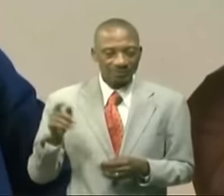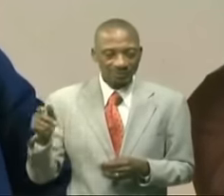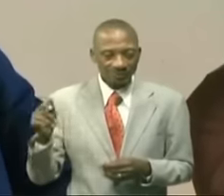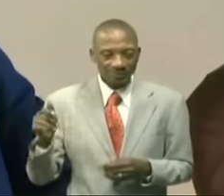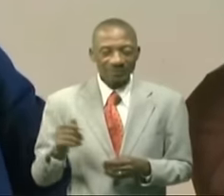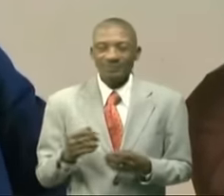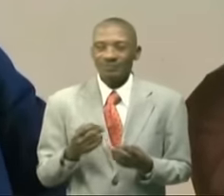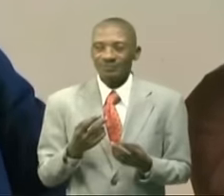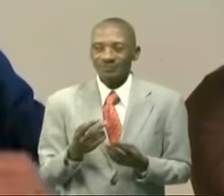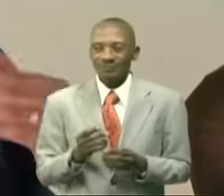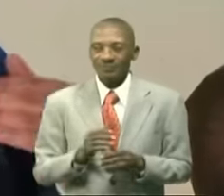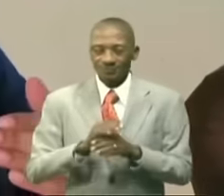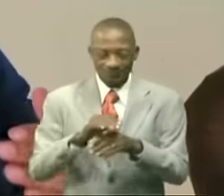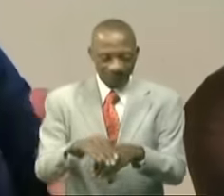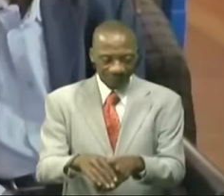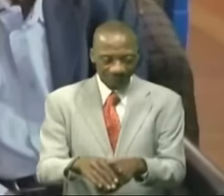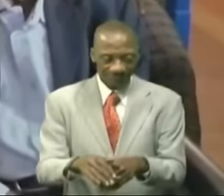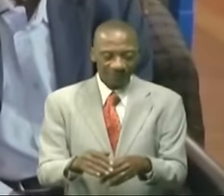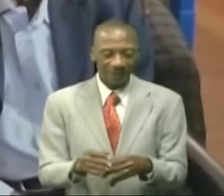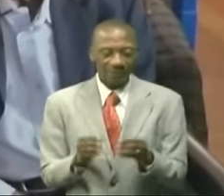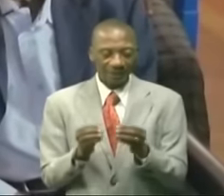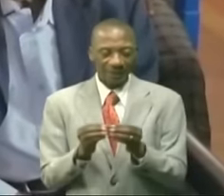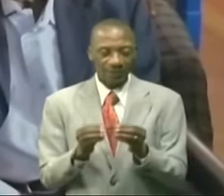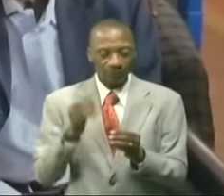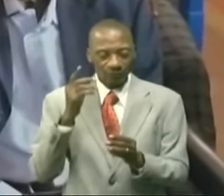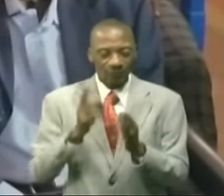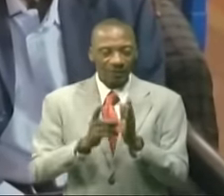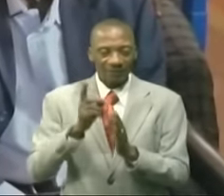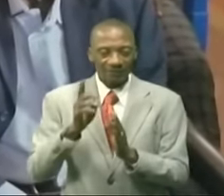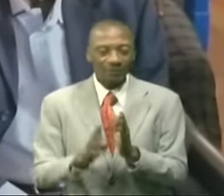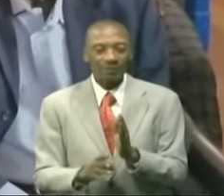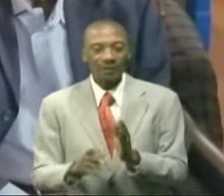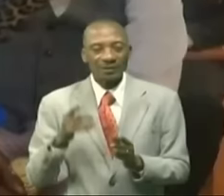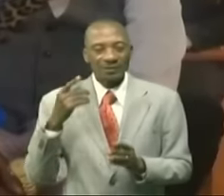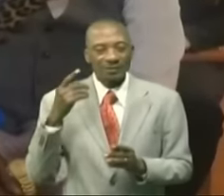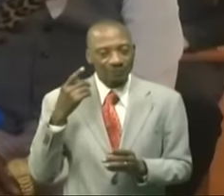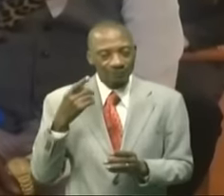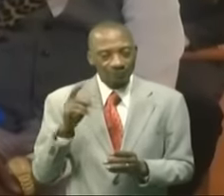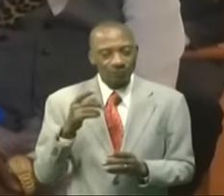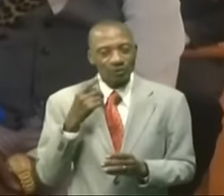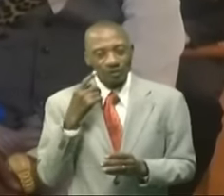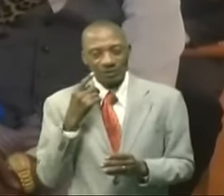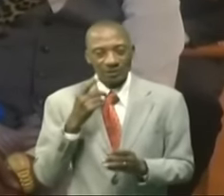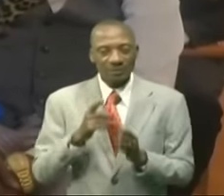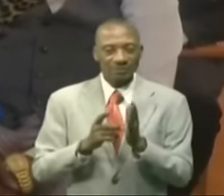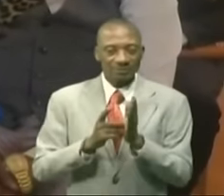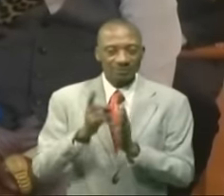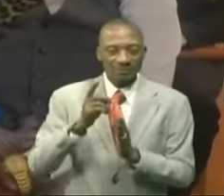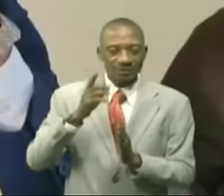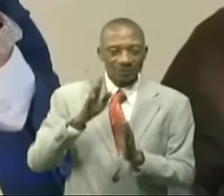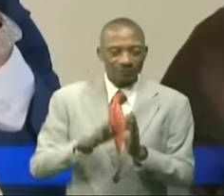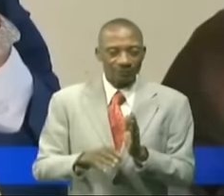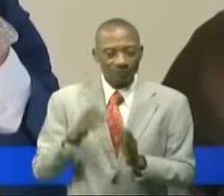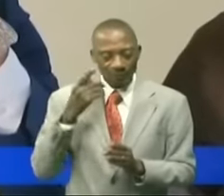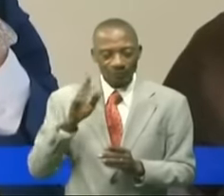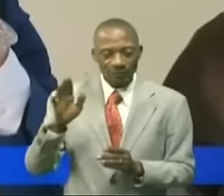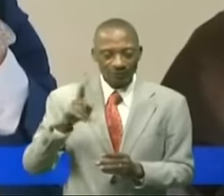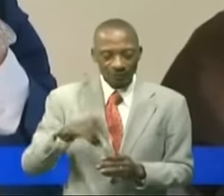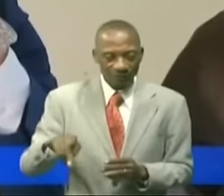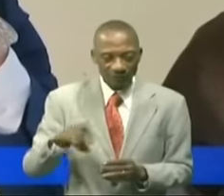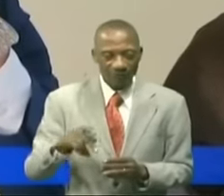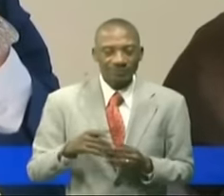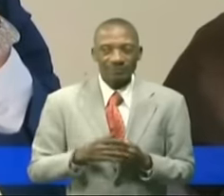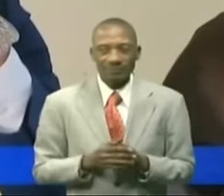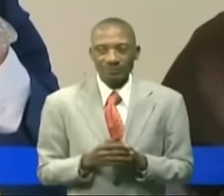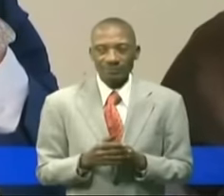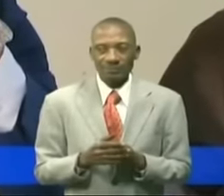les participants de se mettre résolument au travail en vue d'aider le gouvernement provincial de mettre en œuvre son programme d'action. Je